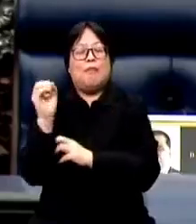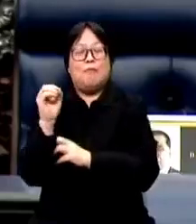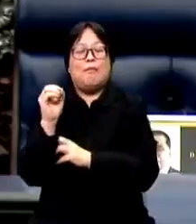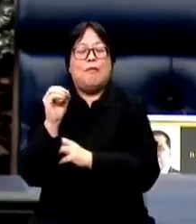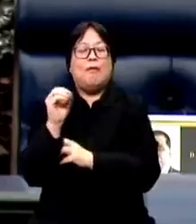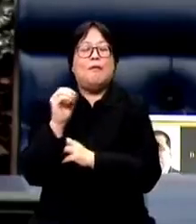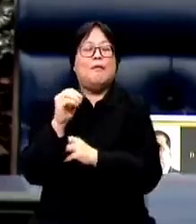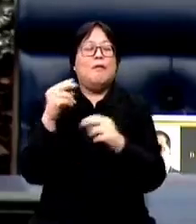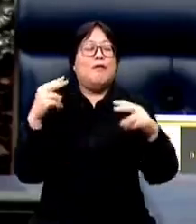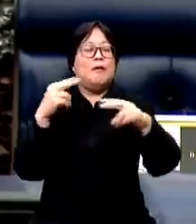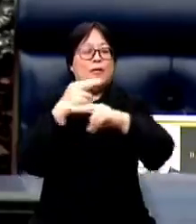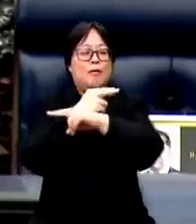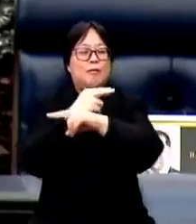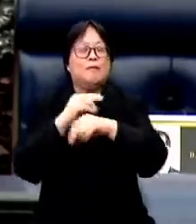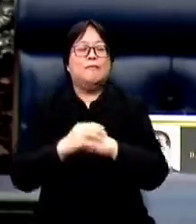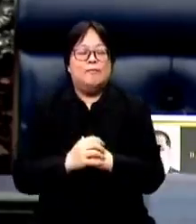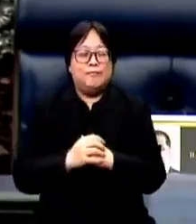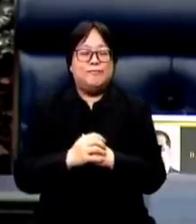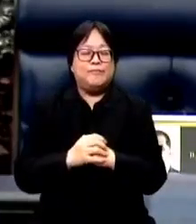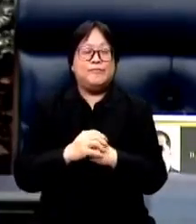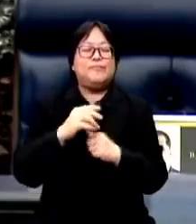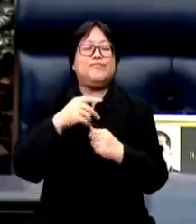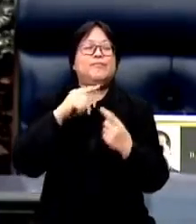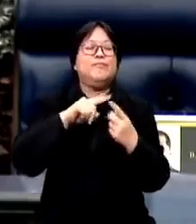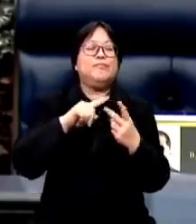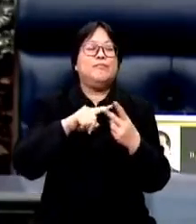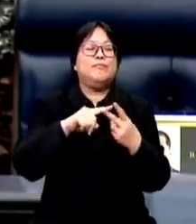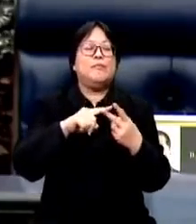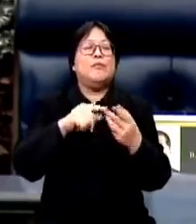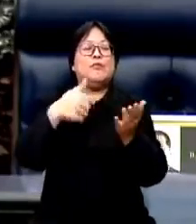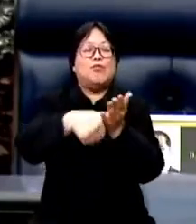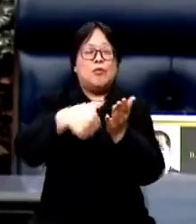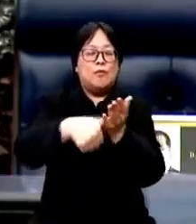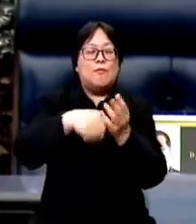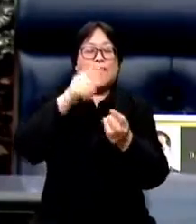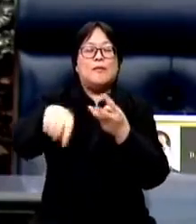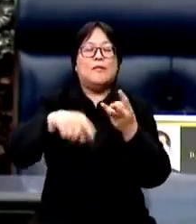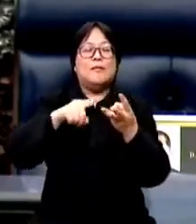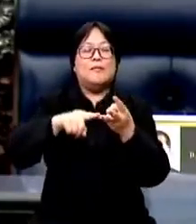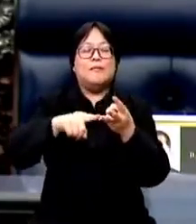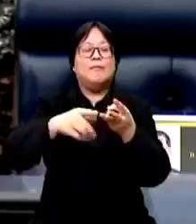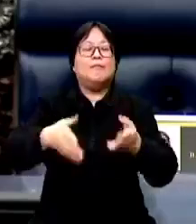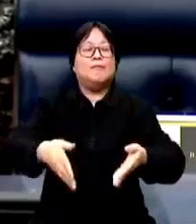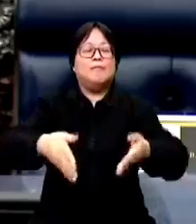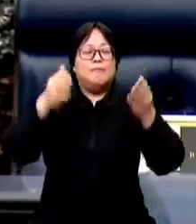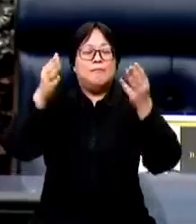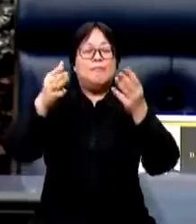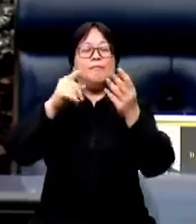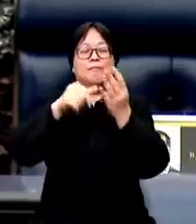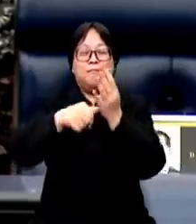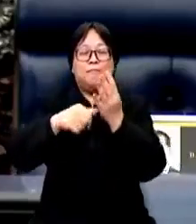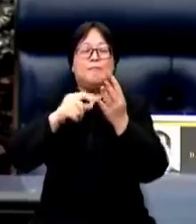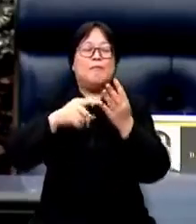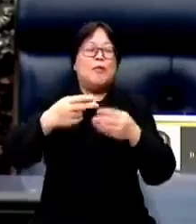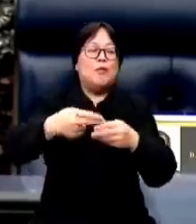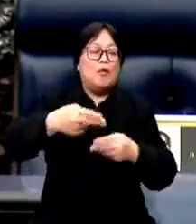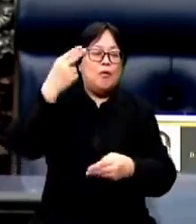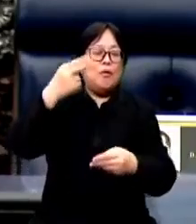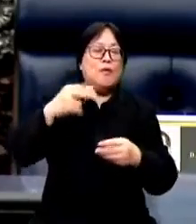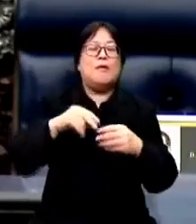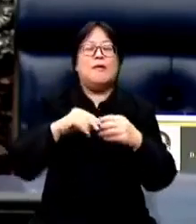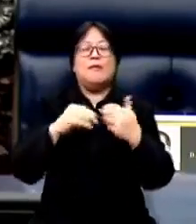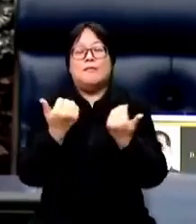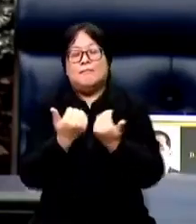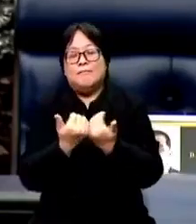konsensi lebuh Raya rangkaian hpermarket persatuan pengurusan kompleks membelibelah serta persatuan hotel dan persatuan